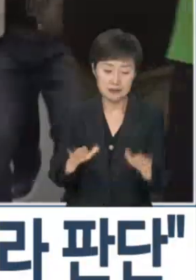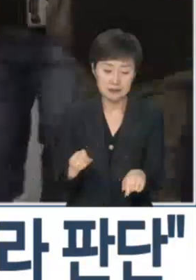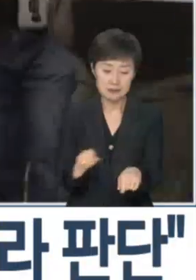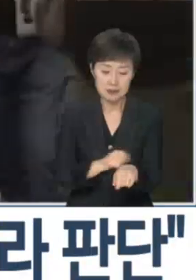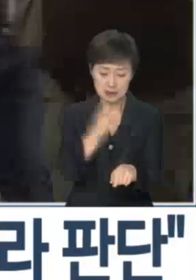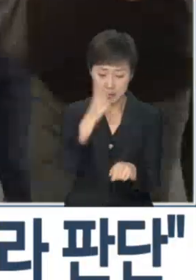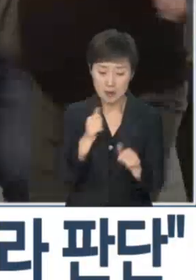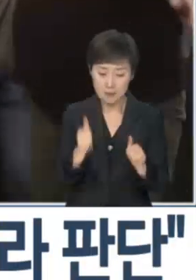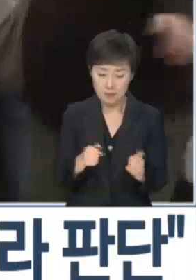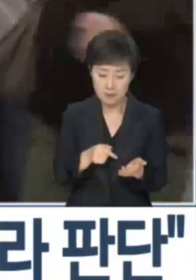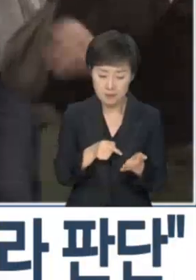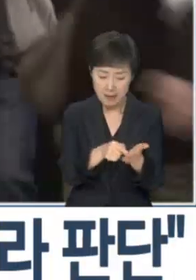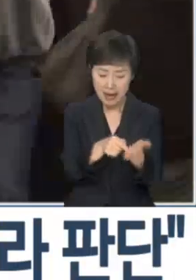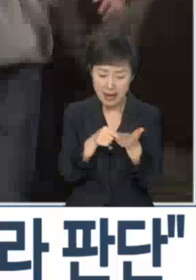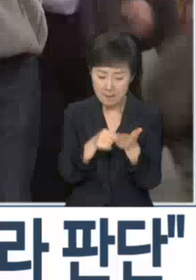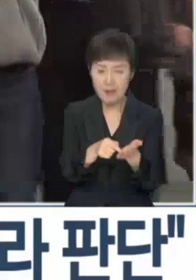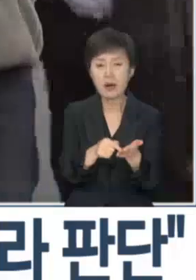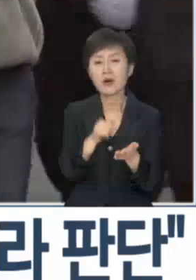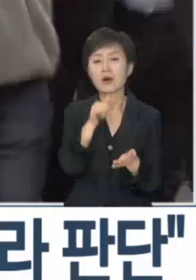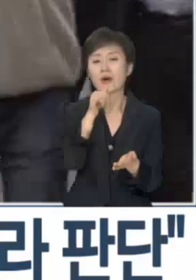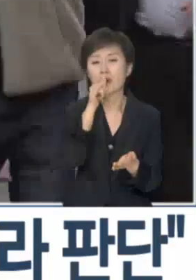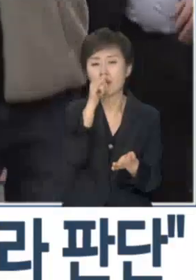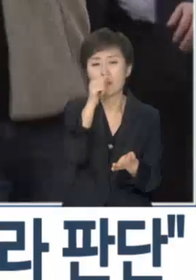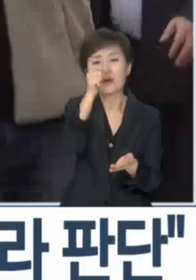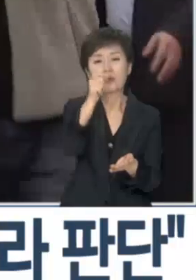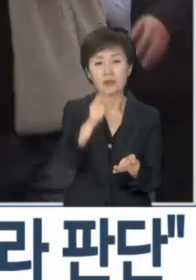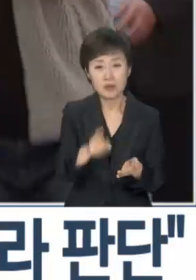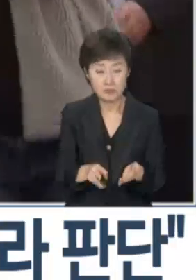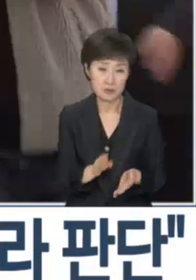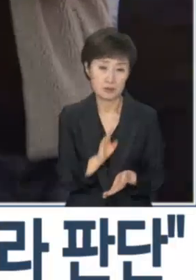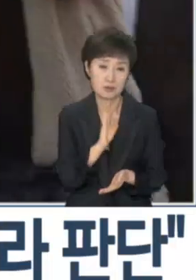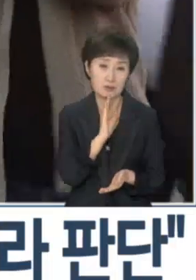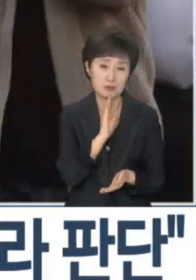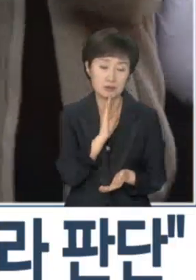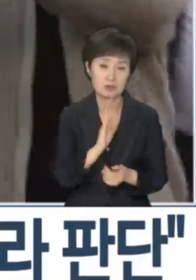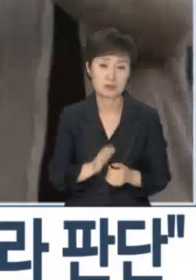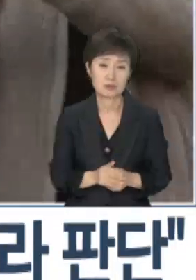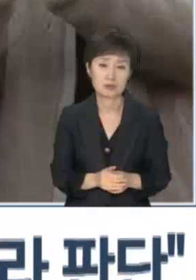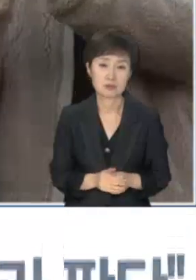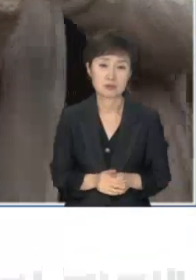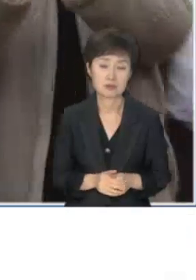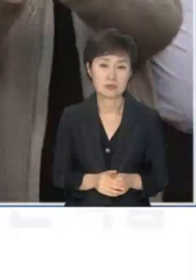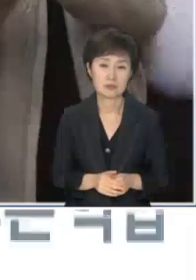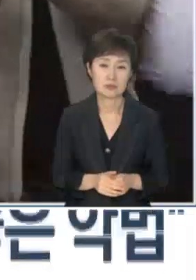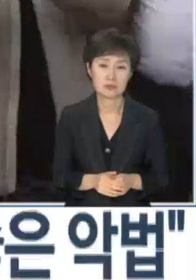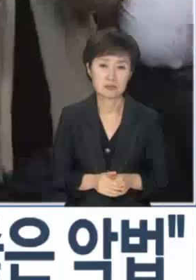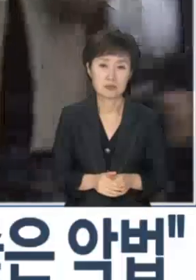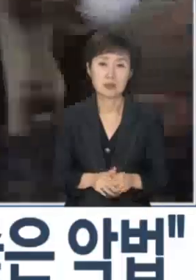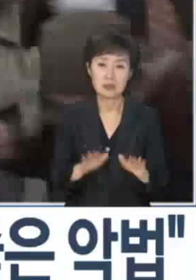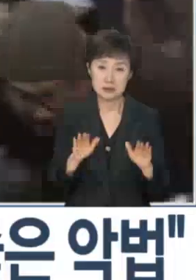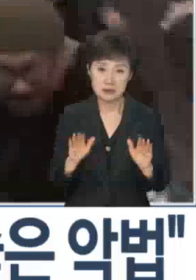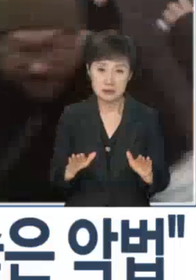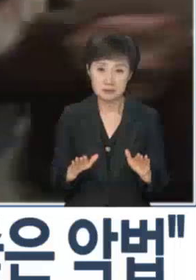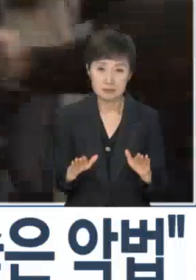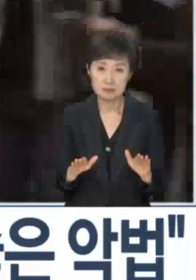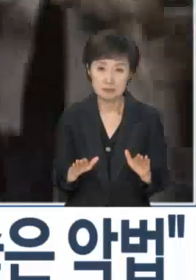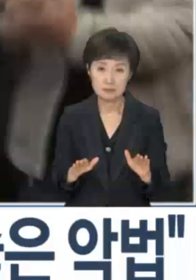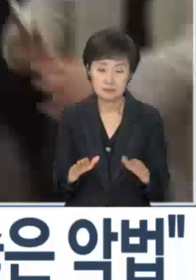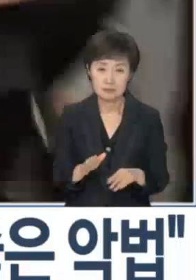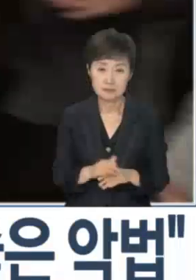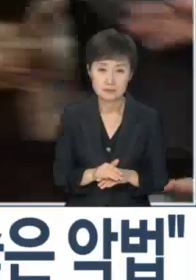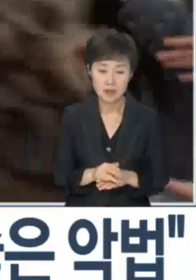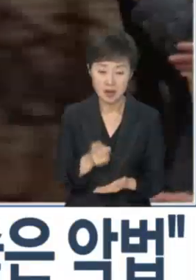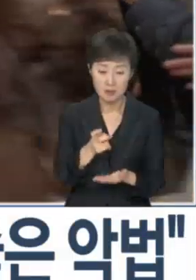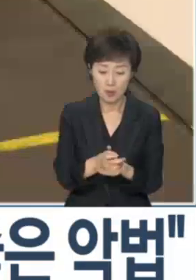문재인 정권에서도 수차례 이것에 대해서 지금 수사가 진행되어 오고 있지 않겠습니까? 그렇기 때문에 지금 최종적인